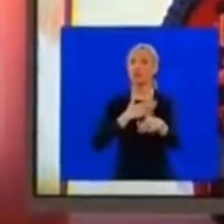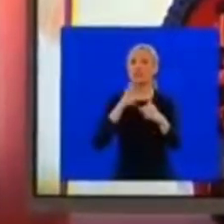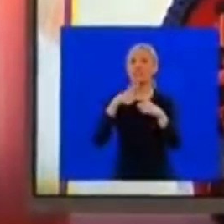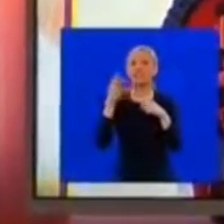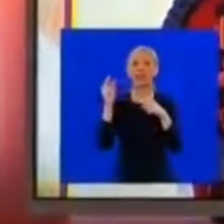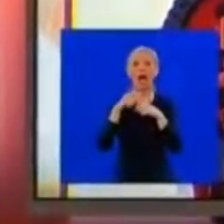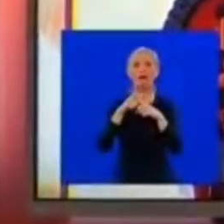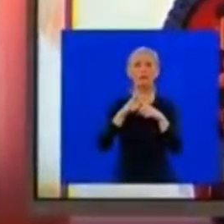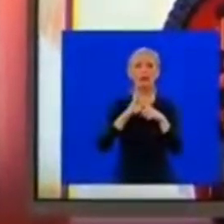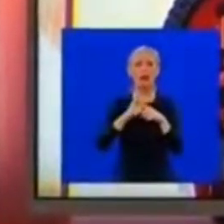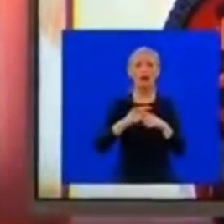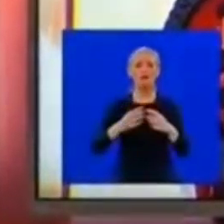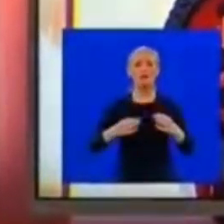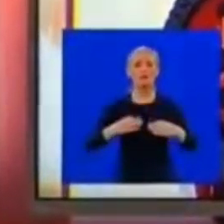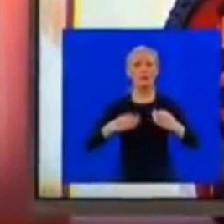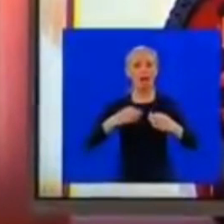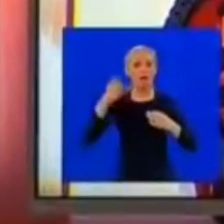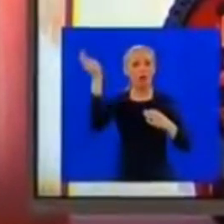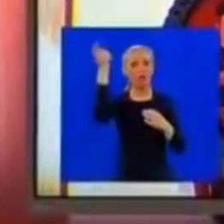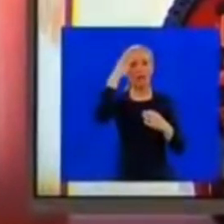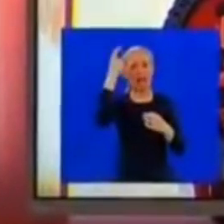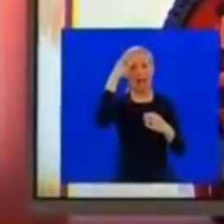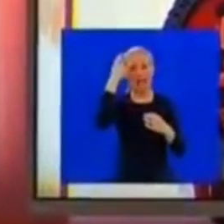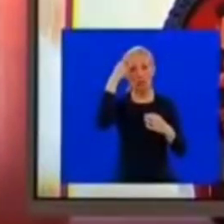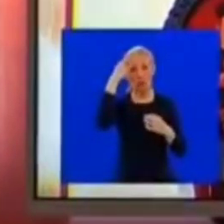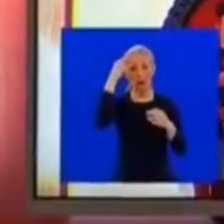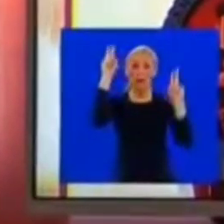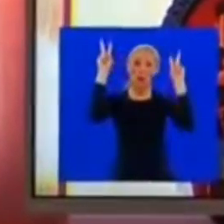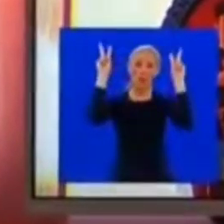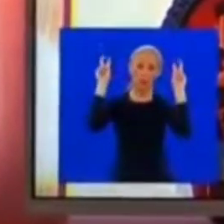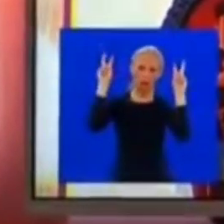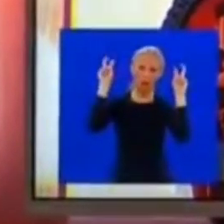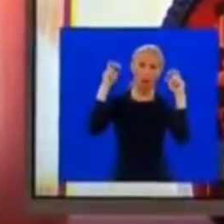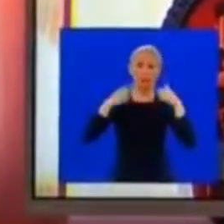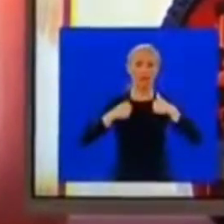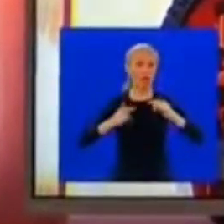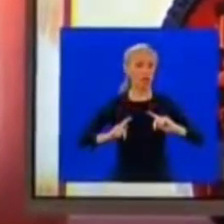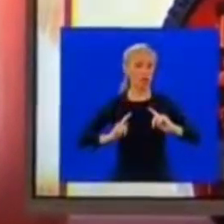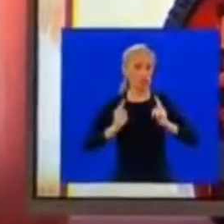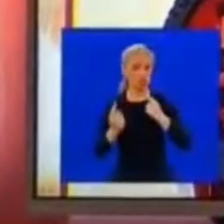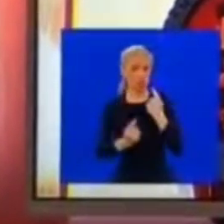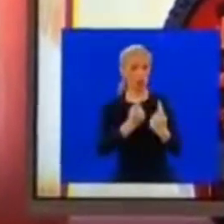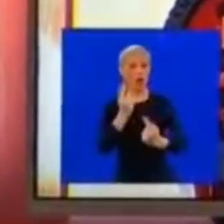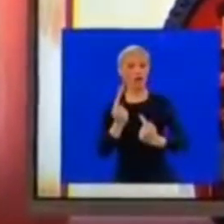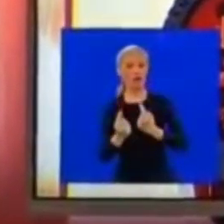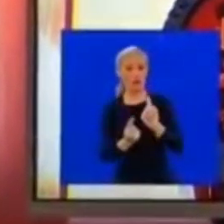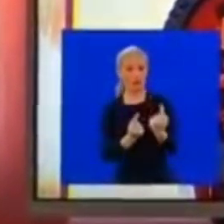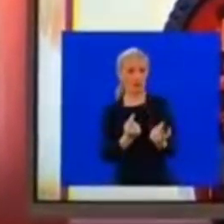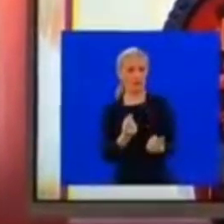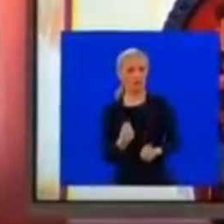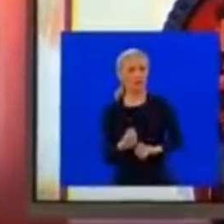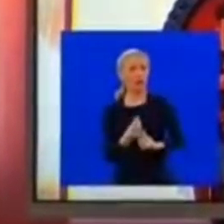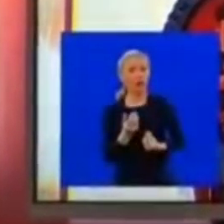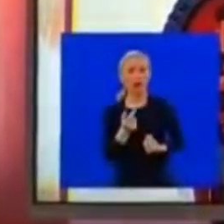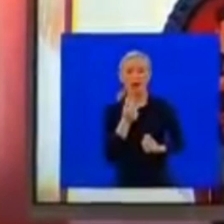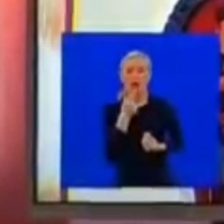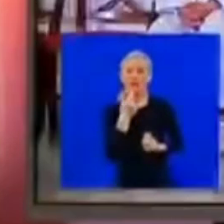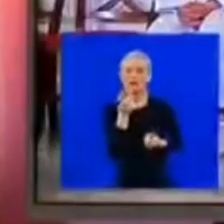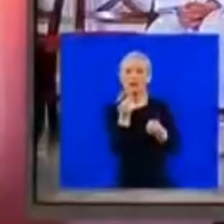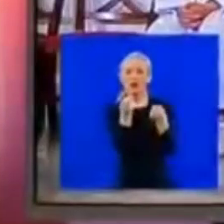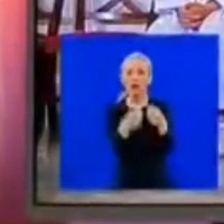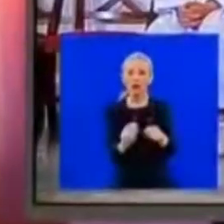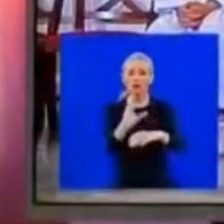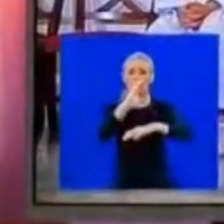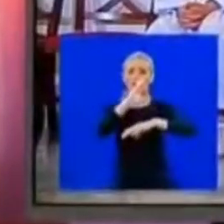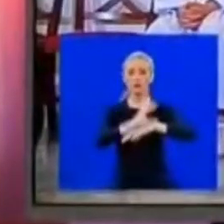tiranijom zdravoga razuma, pod navodnicima, našli u situaciji da smo zaključavali